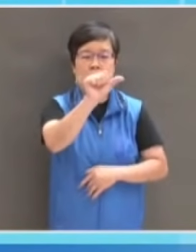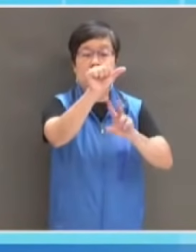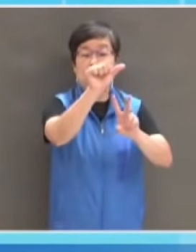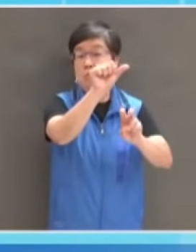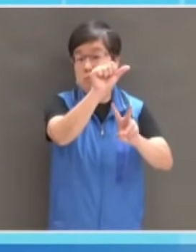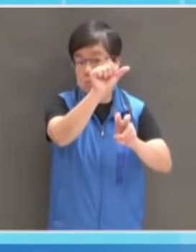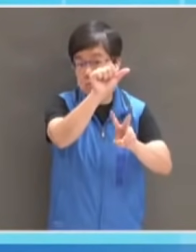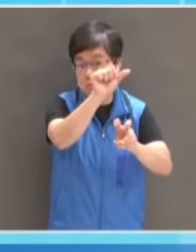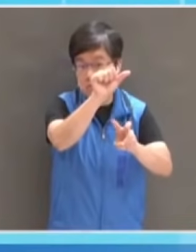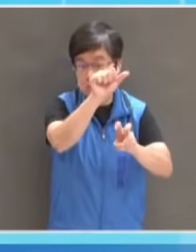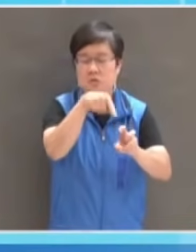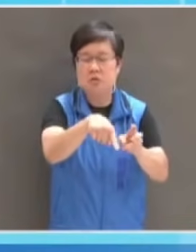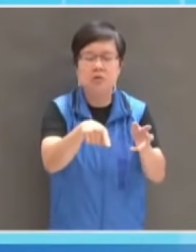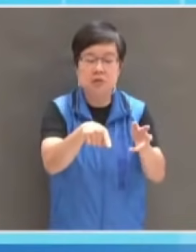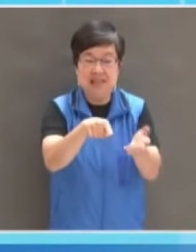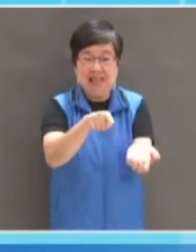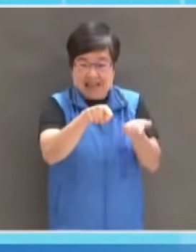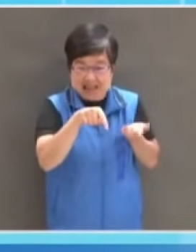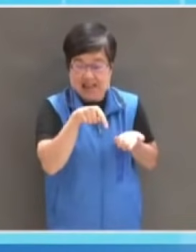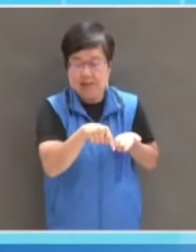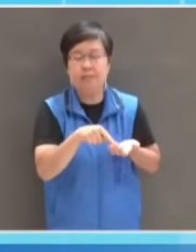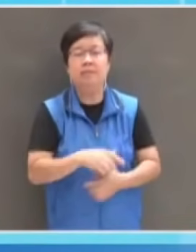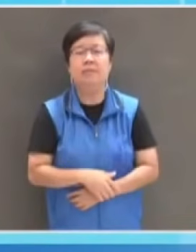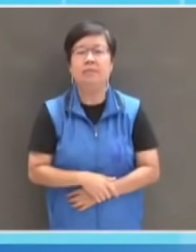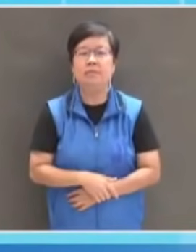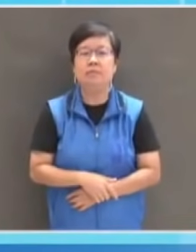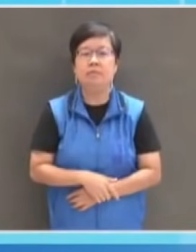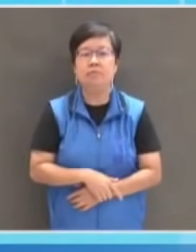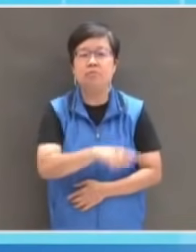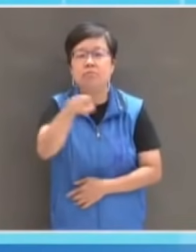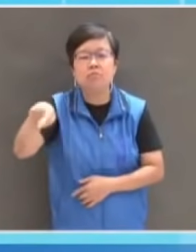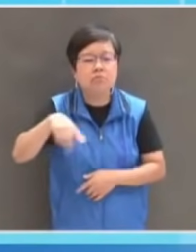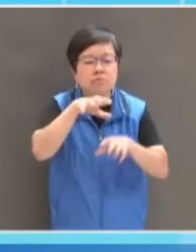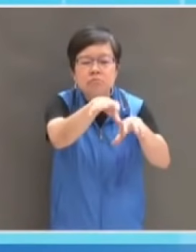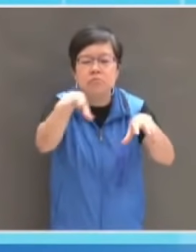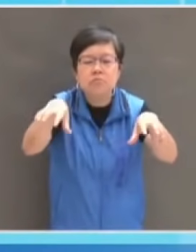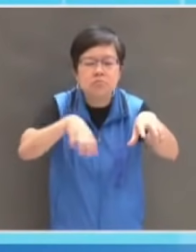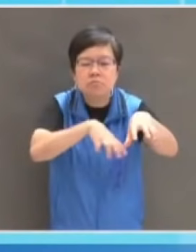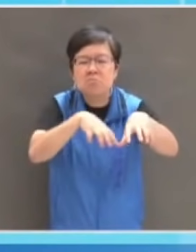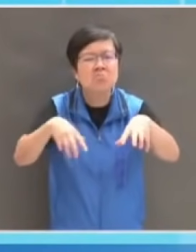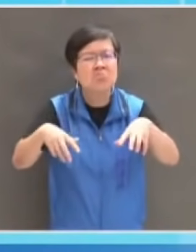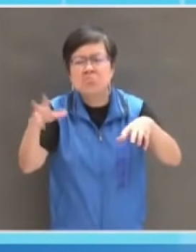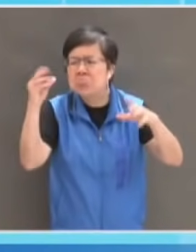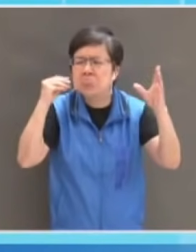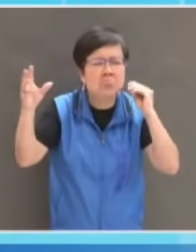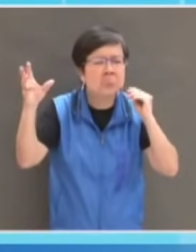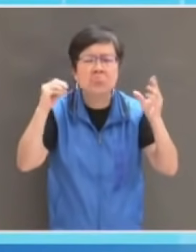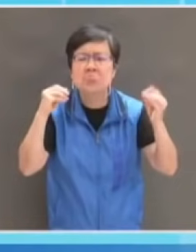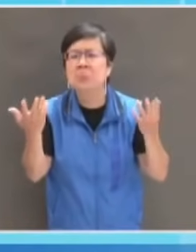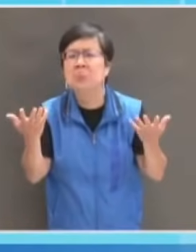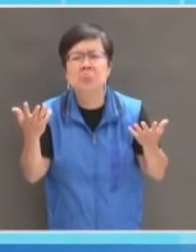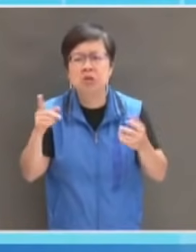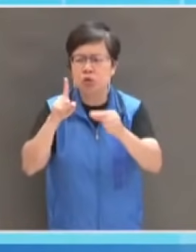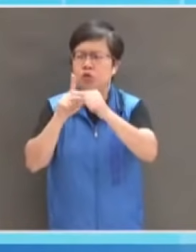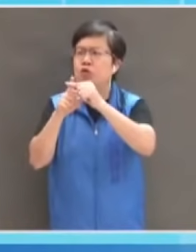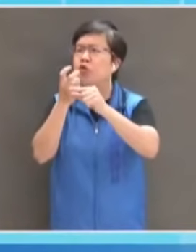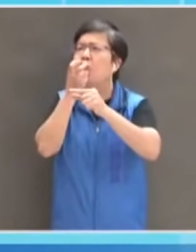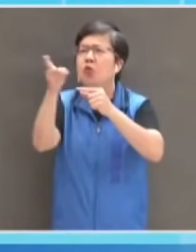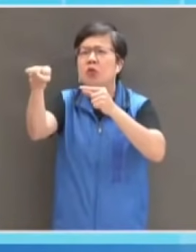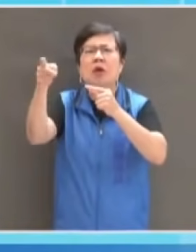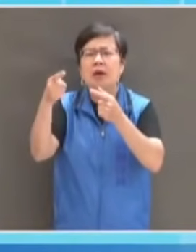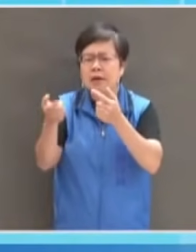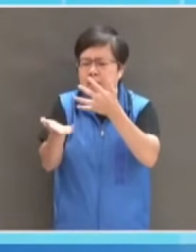二号之前，地方在掌握的信息上，因为中央的系统塞